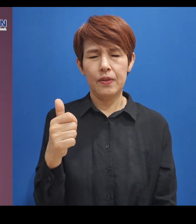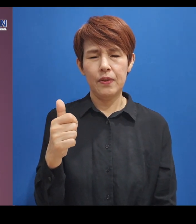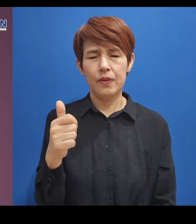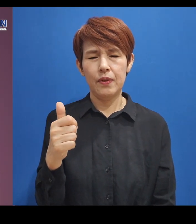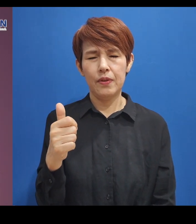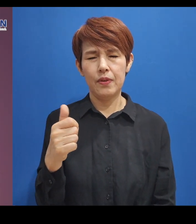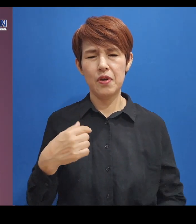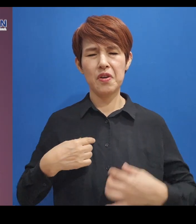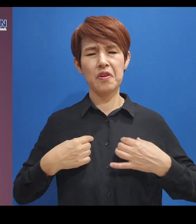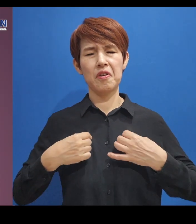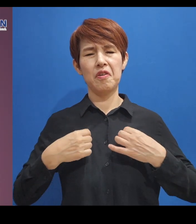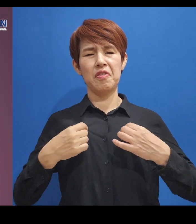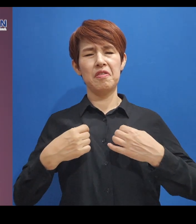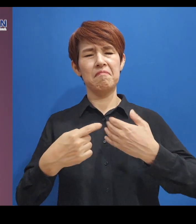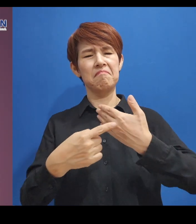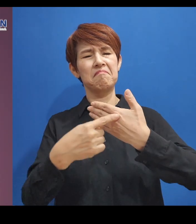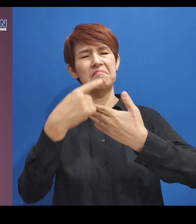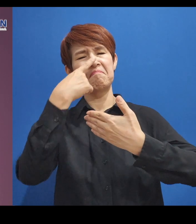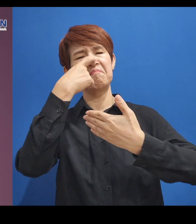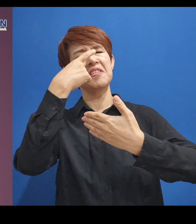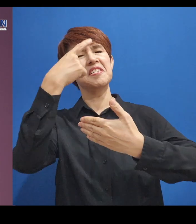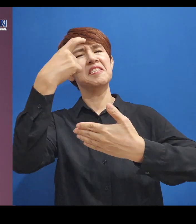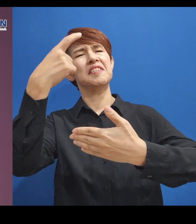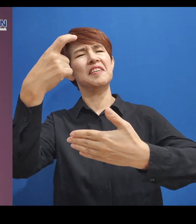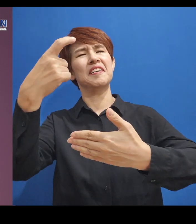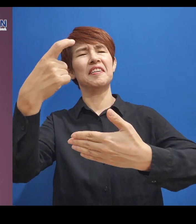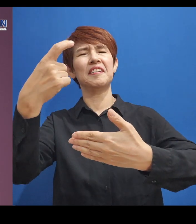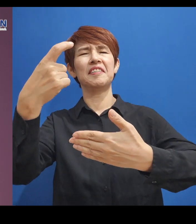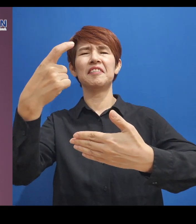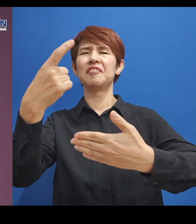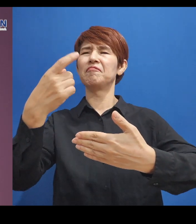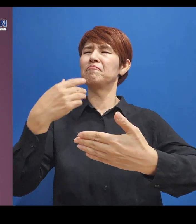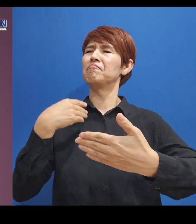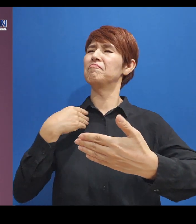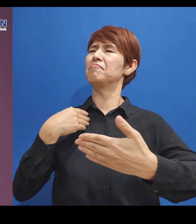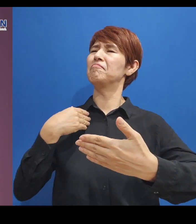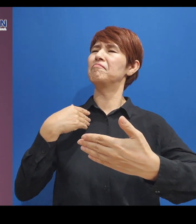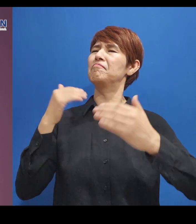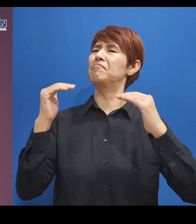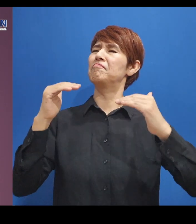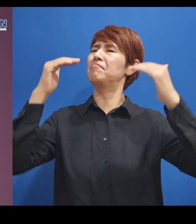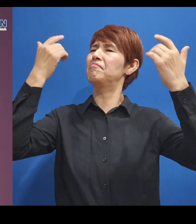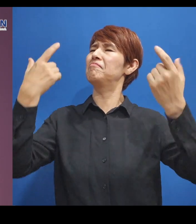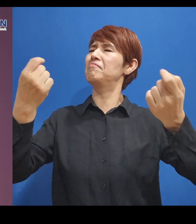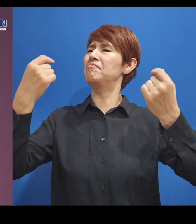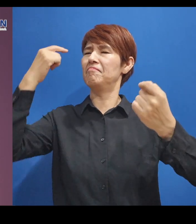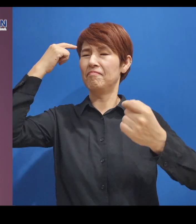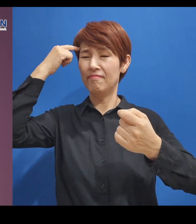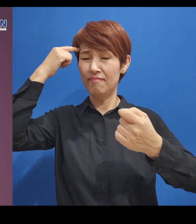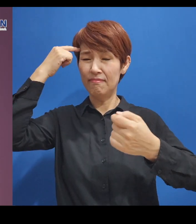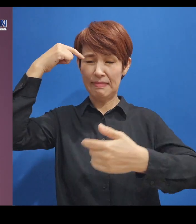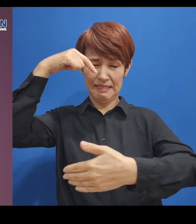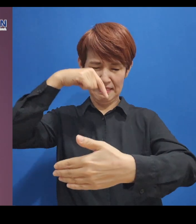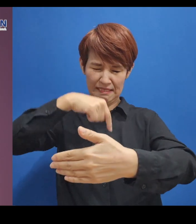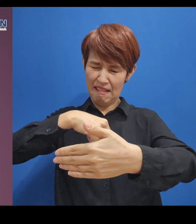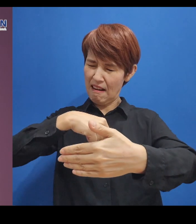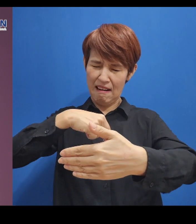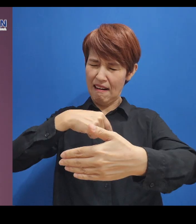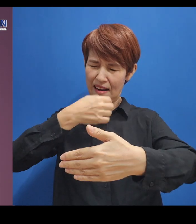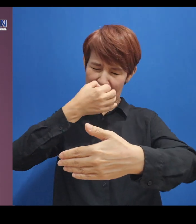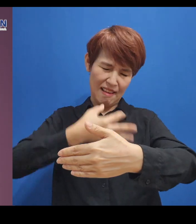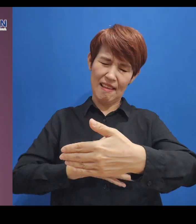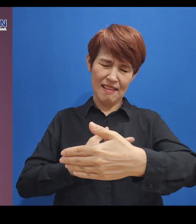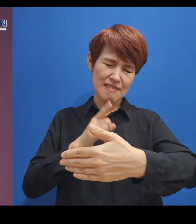옷은 참 예쁘게 입었고 직분은 어른이라는 직분을 가졌지만은 내 속은 지옥